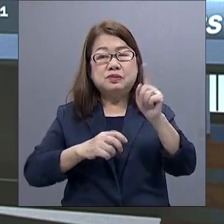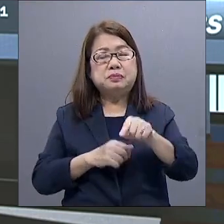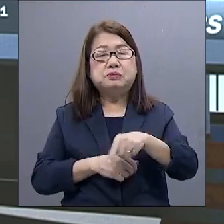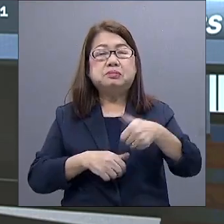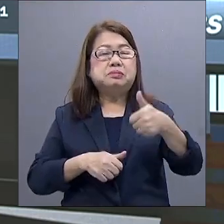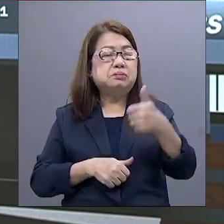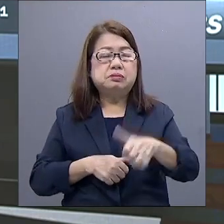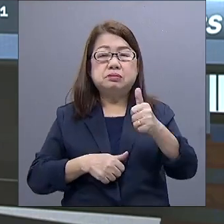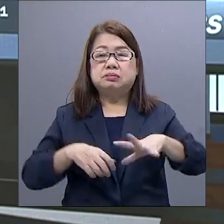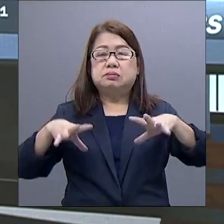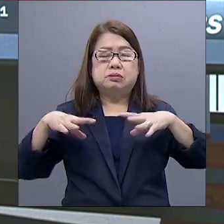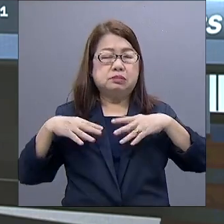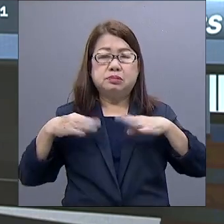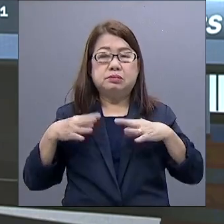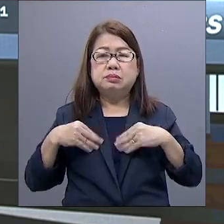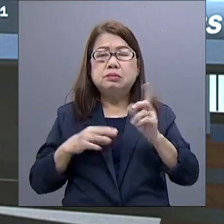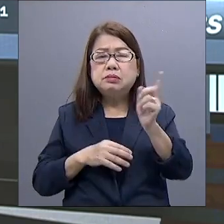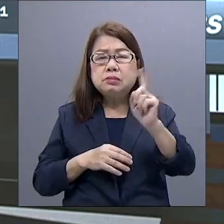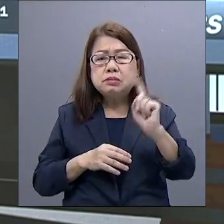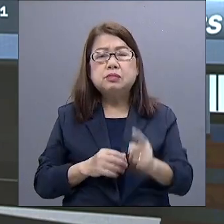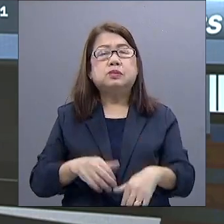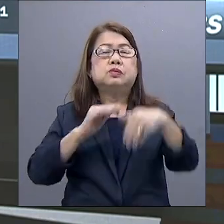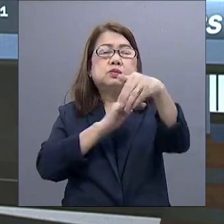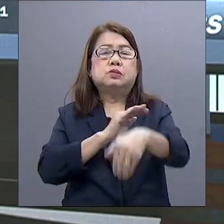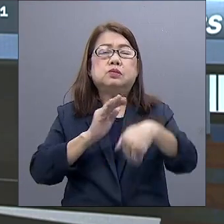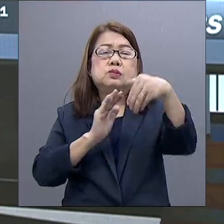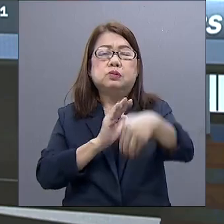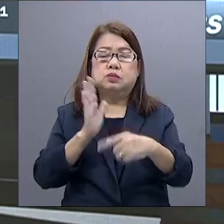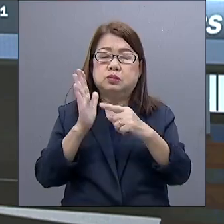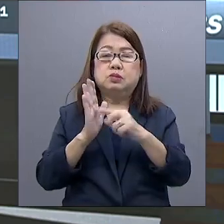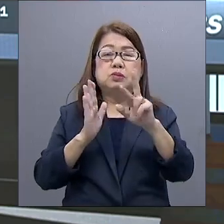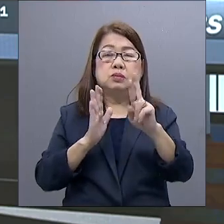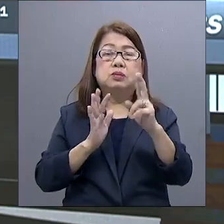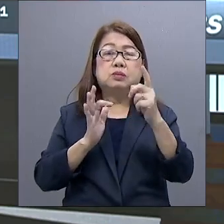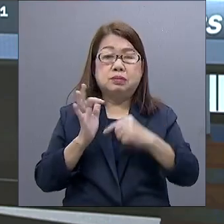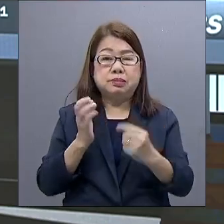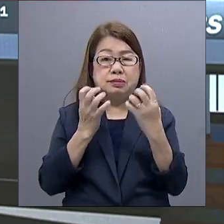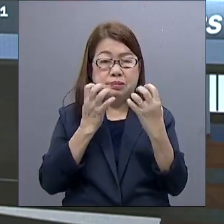finallyทจะเกิดขที่หน่ transparency